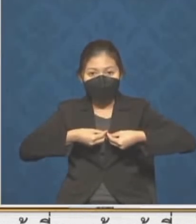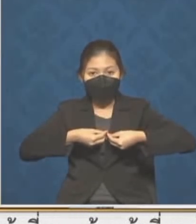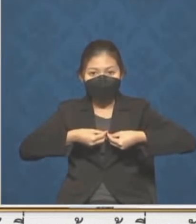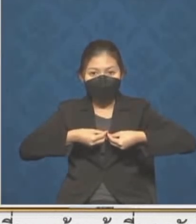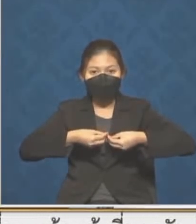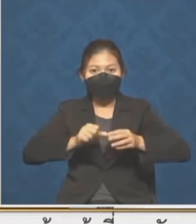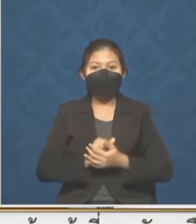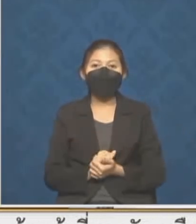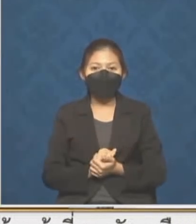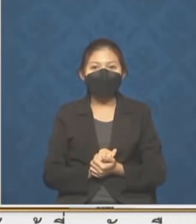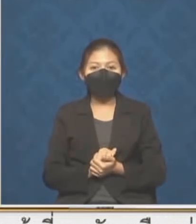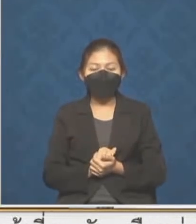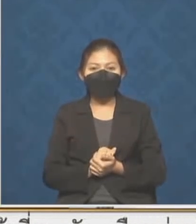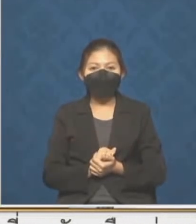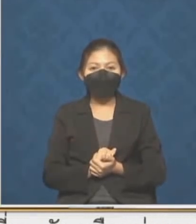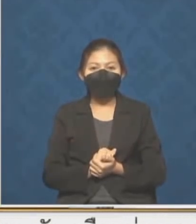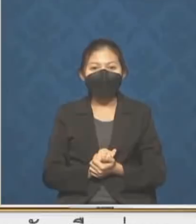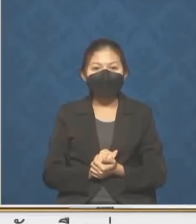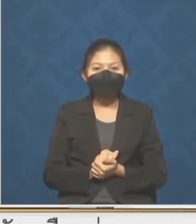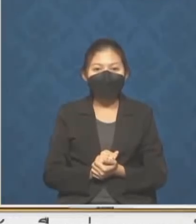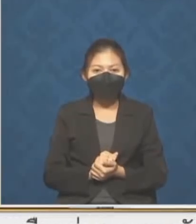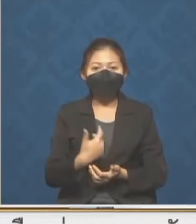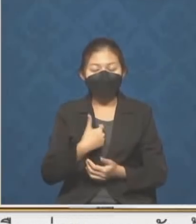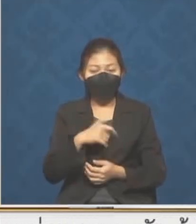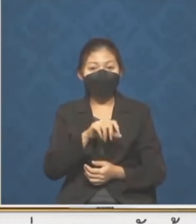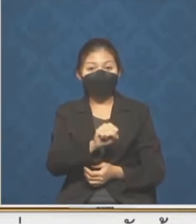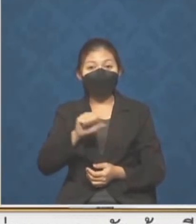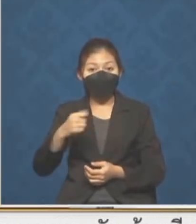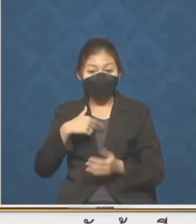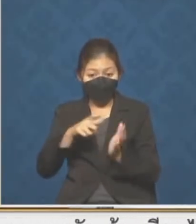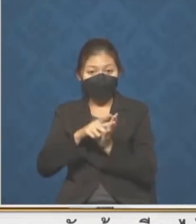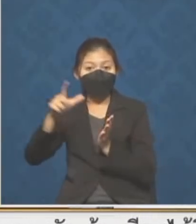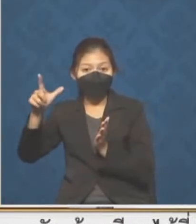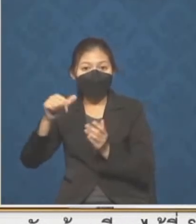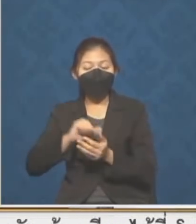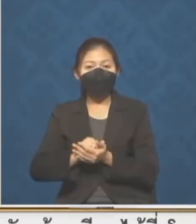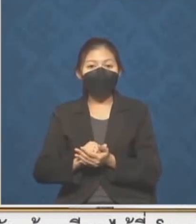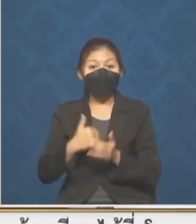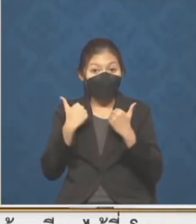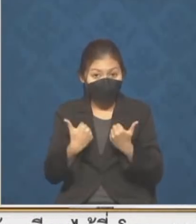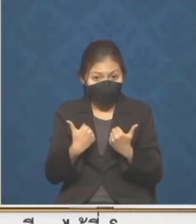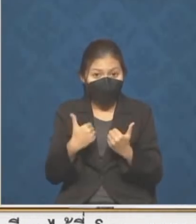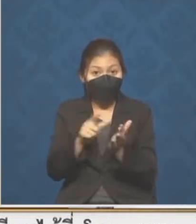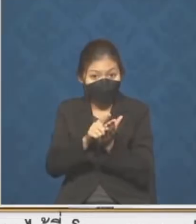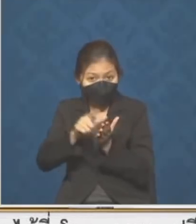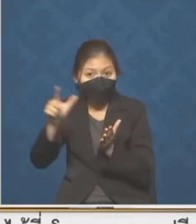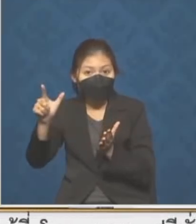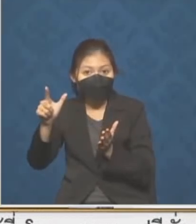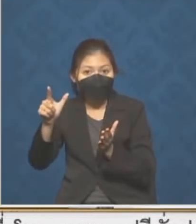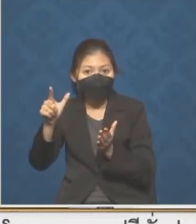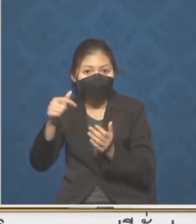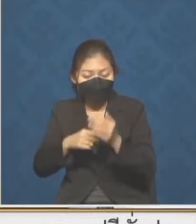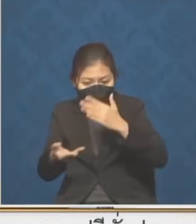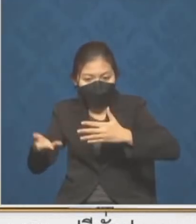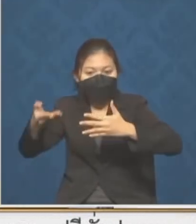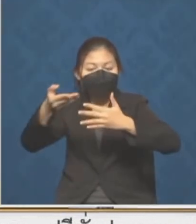ประเทศไม่ต้องเสียงว่าประมาณนะผมเป็นส.ส.บัญชีรายชื่อผมลาออกวันนี้นะฮะเขาก็เลื่อนระดับขึ้นม